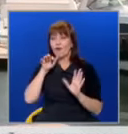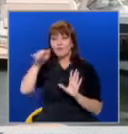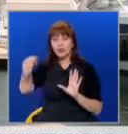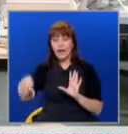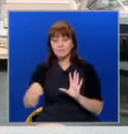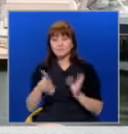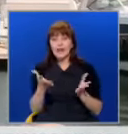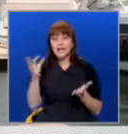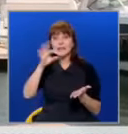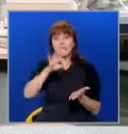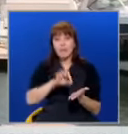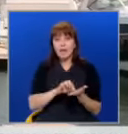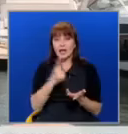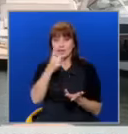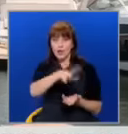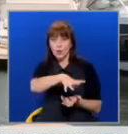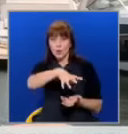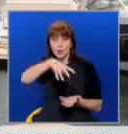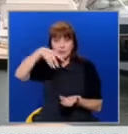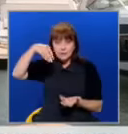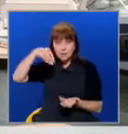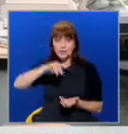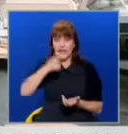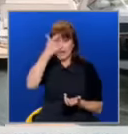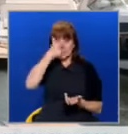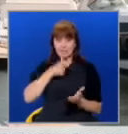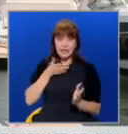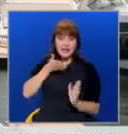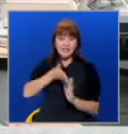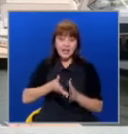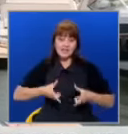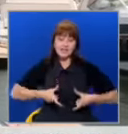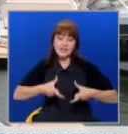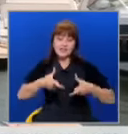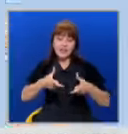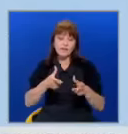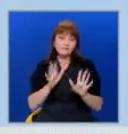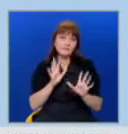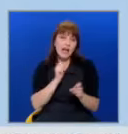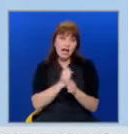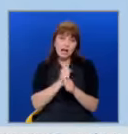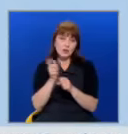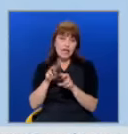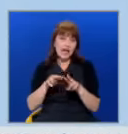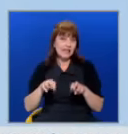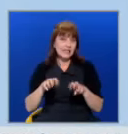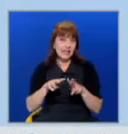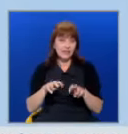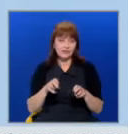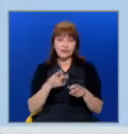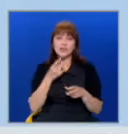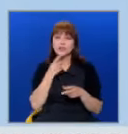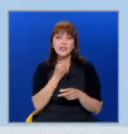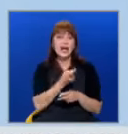е? Самостоятелно ли са влезли в тази тръба и какво правят там е работа на следствените органи. В хода на разследването ще